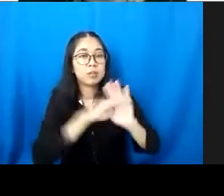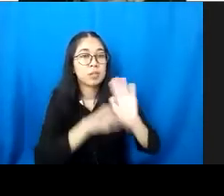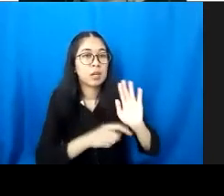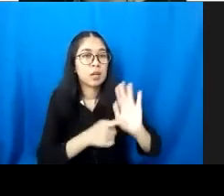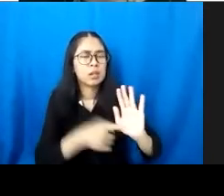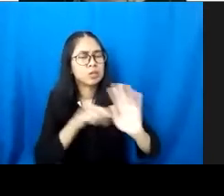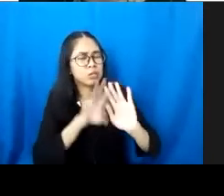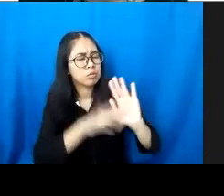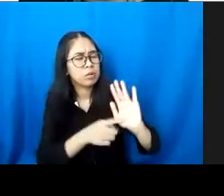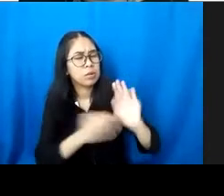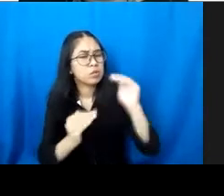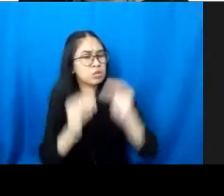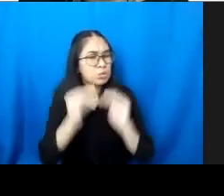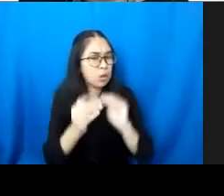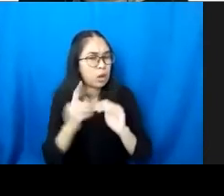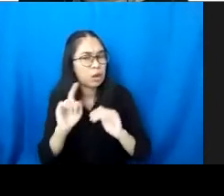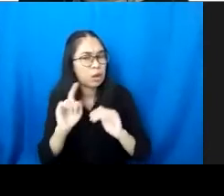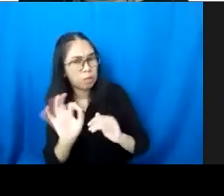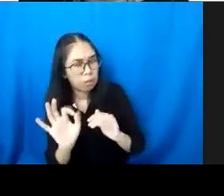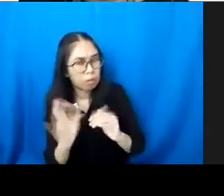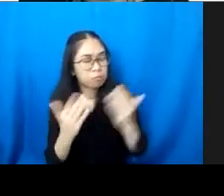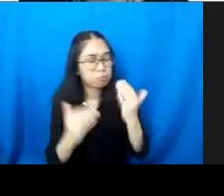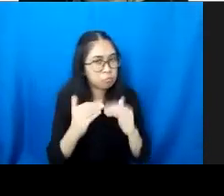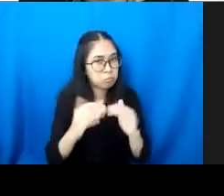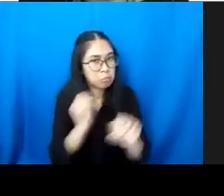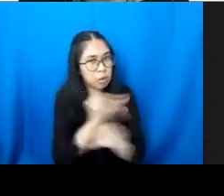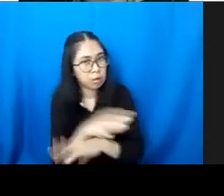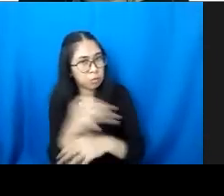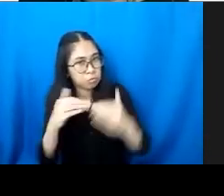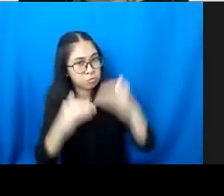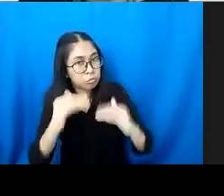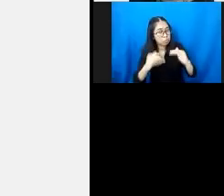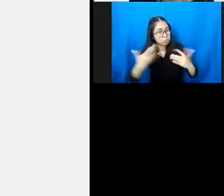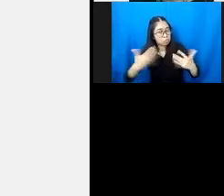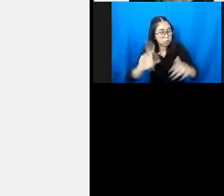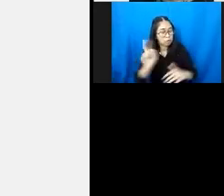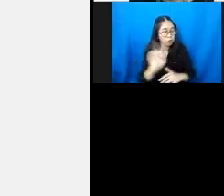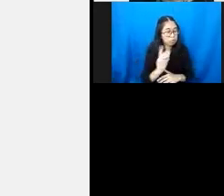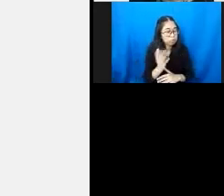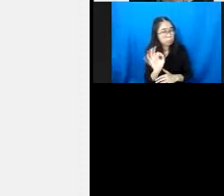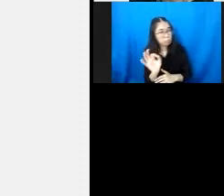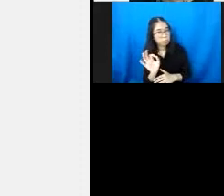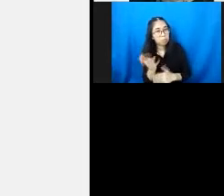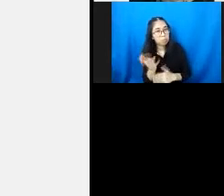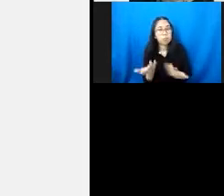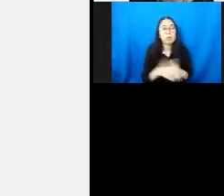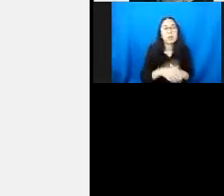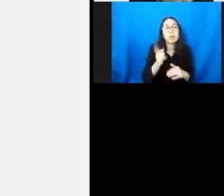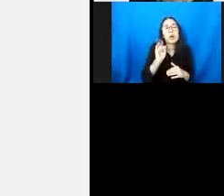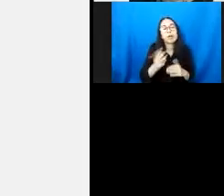sudah sesuai atau belum? Nah, karena itu Sanksi SE itu melakukan berbagai